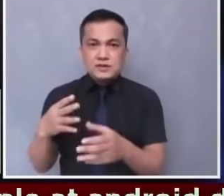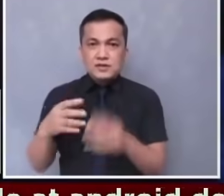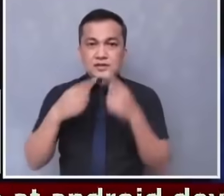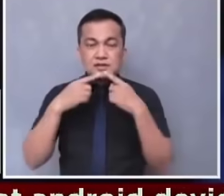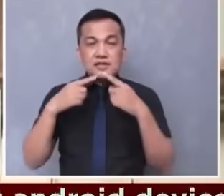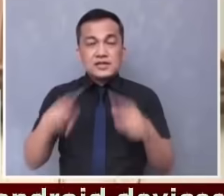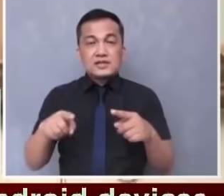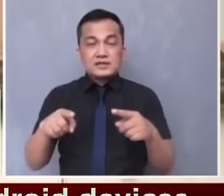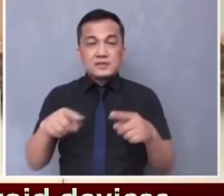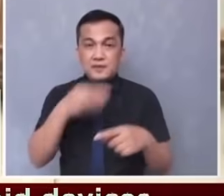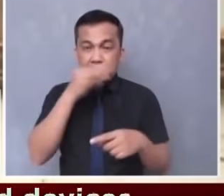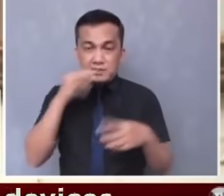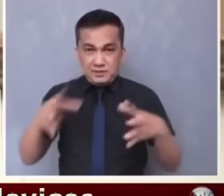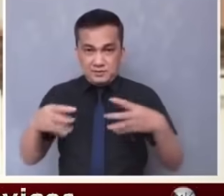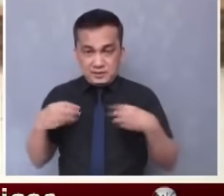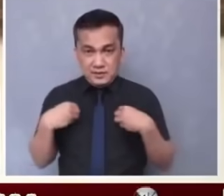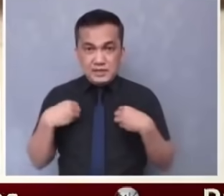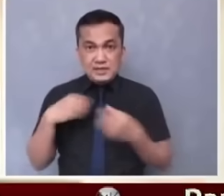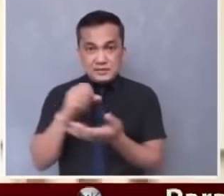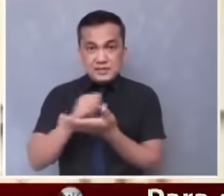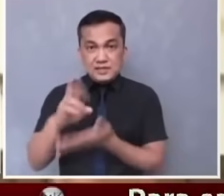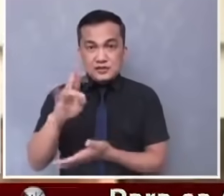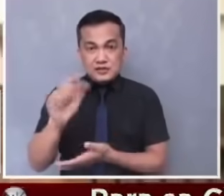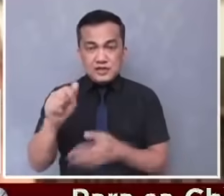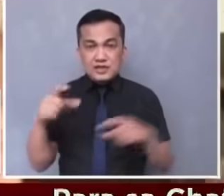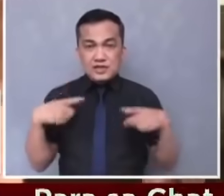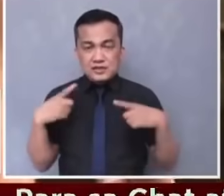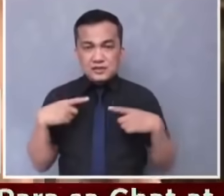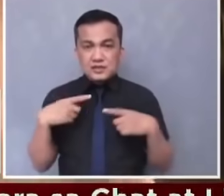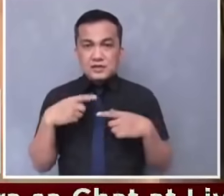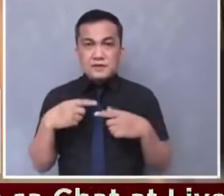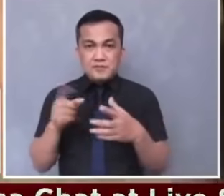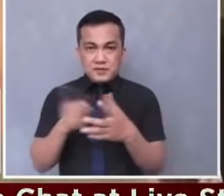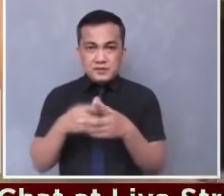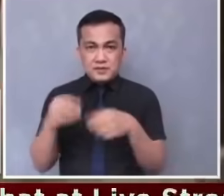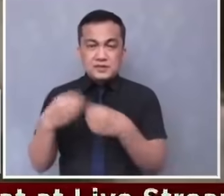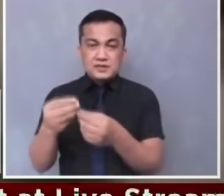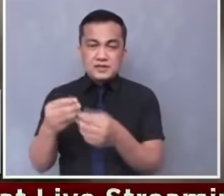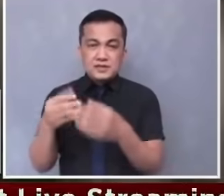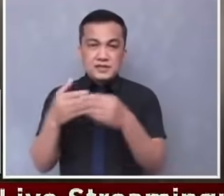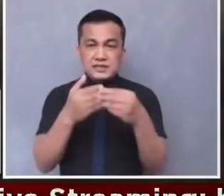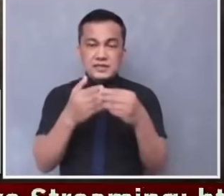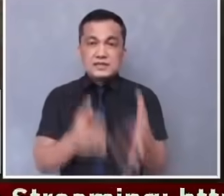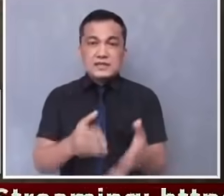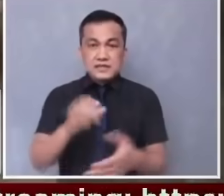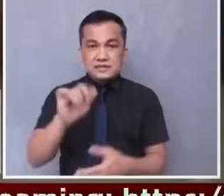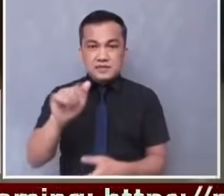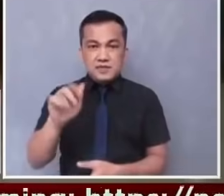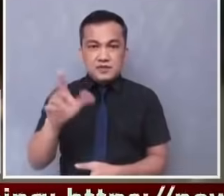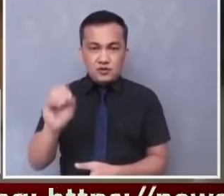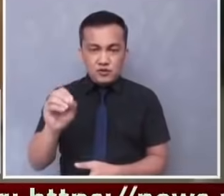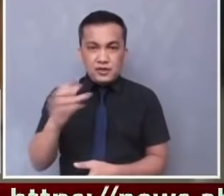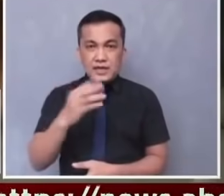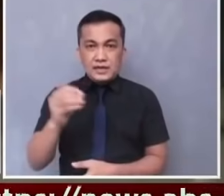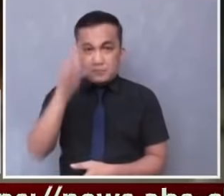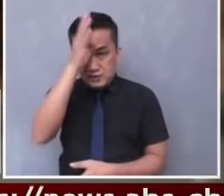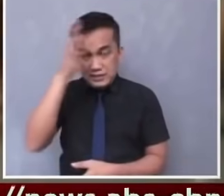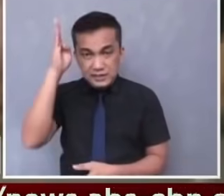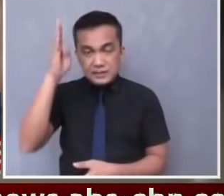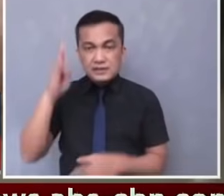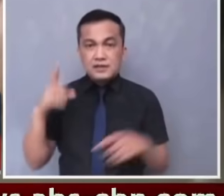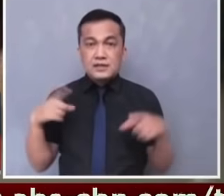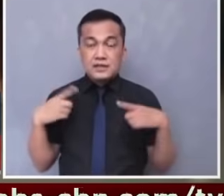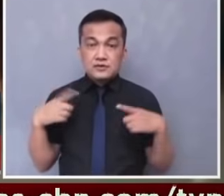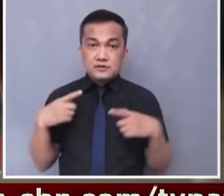Rosa, Laguna. Estadong una na rin ibinigay sa kanya ng leader sa San Pedro at Binyan, Laguna. Sa isang linggo, itutuloy